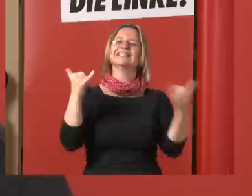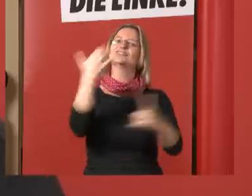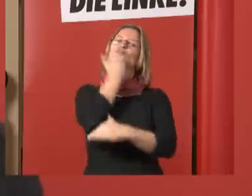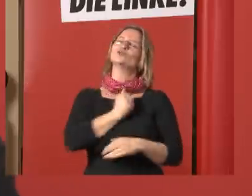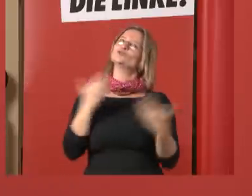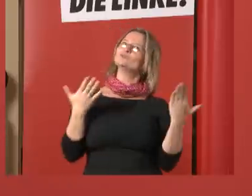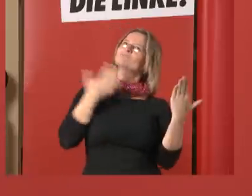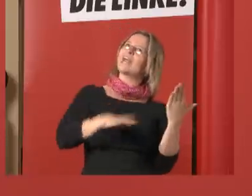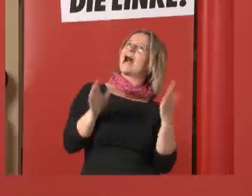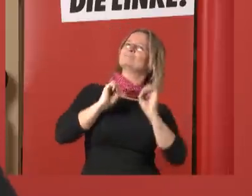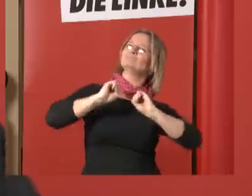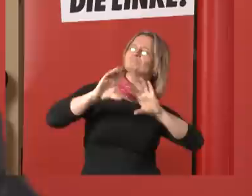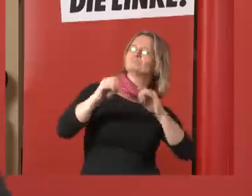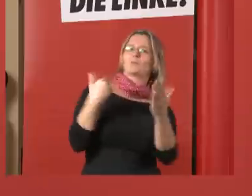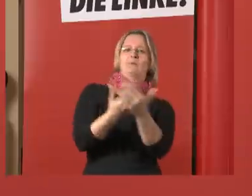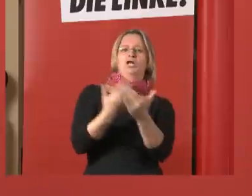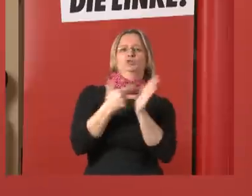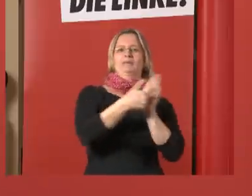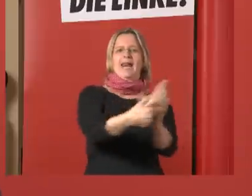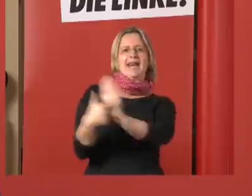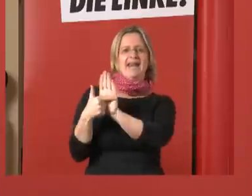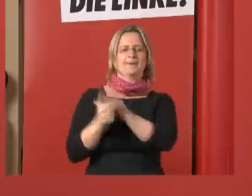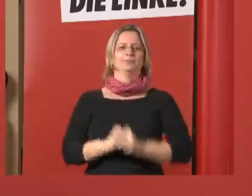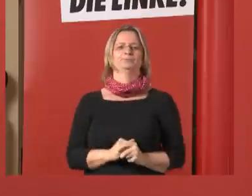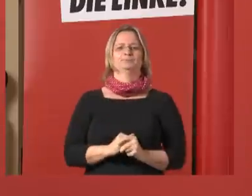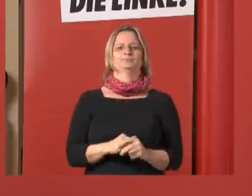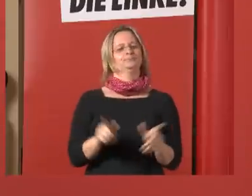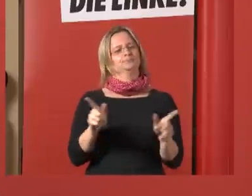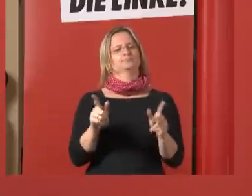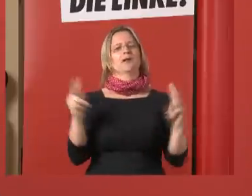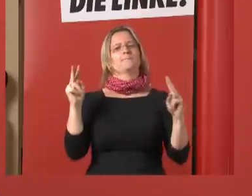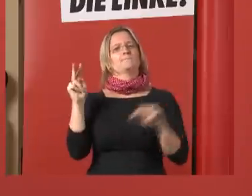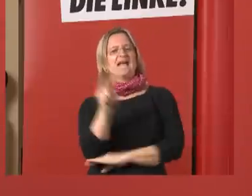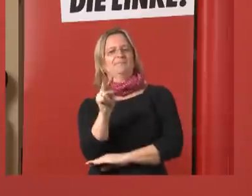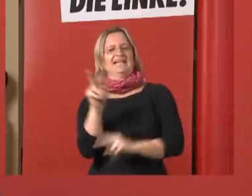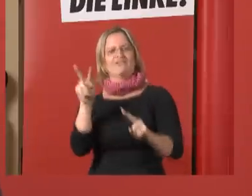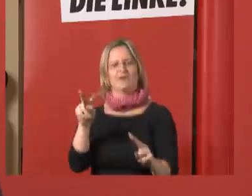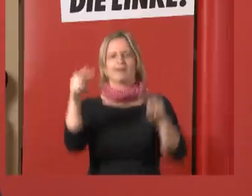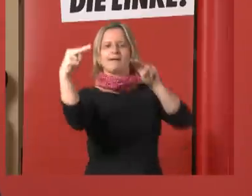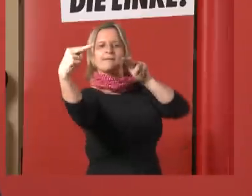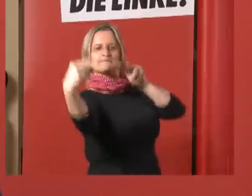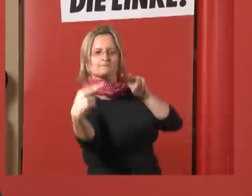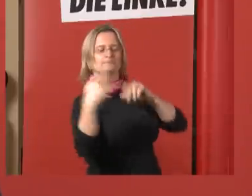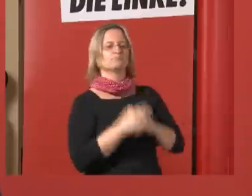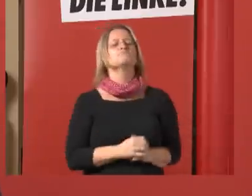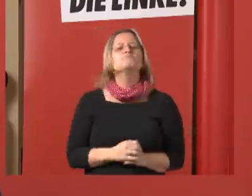sagen, was wir eigentlich meinen, erlaube ich mir mal einen Perspektivenwechsel.